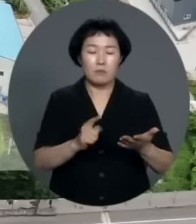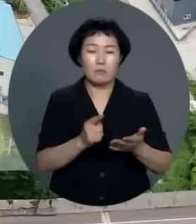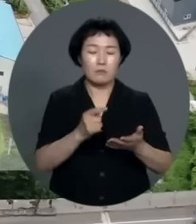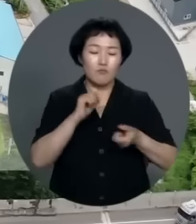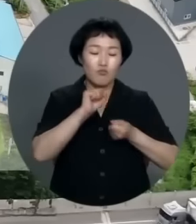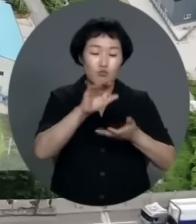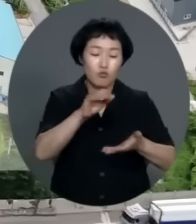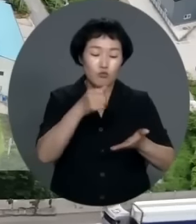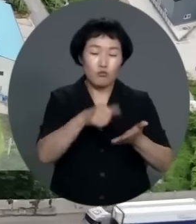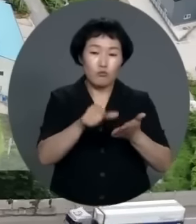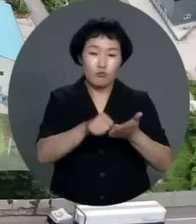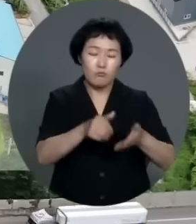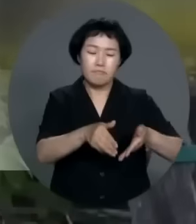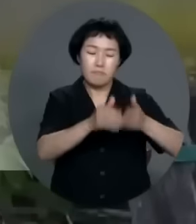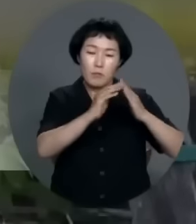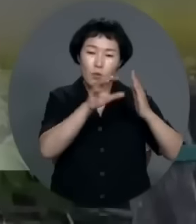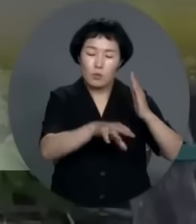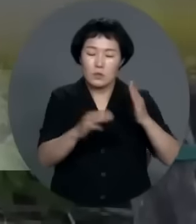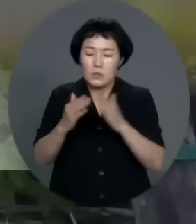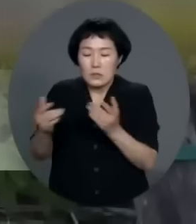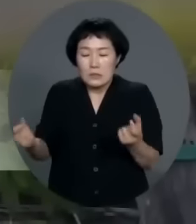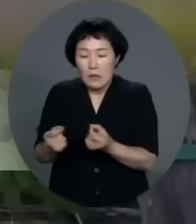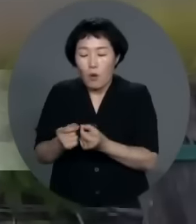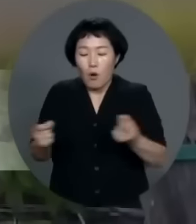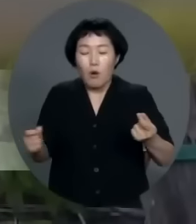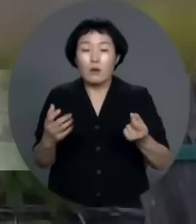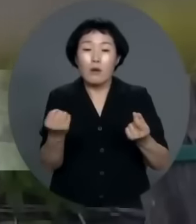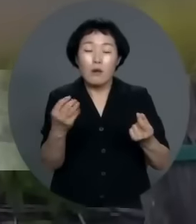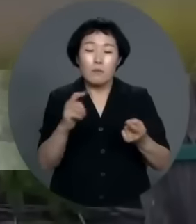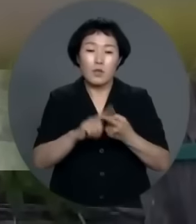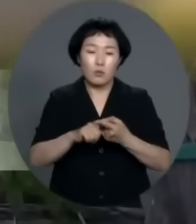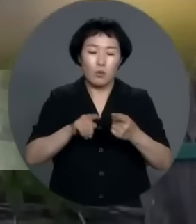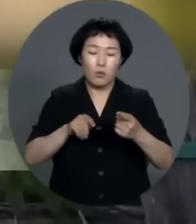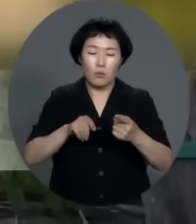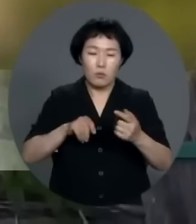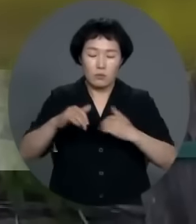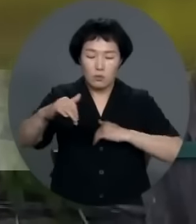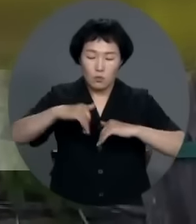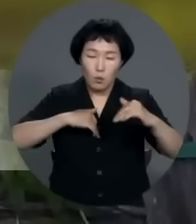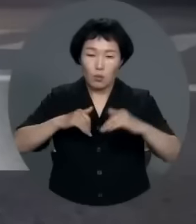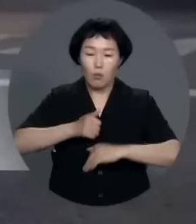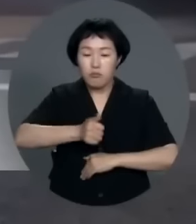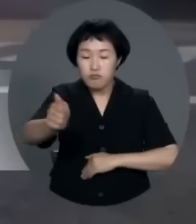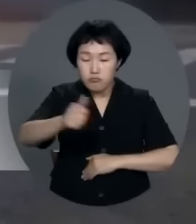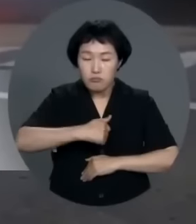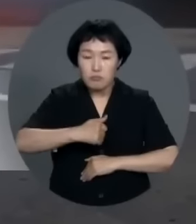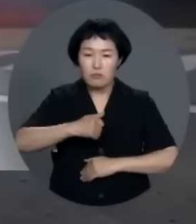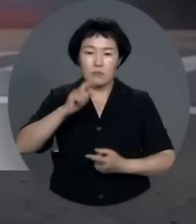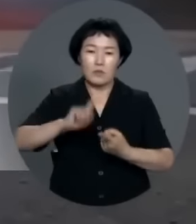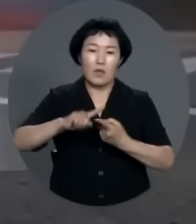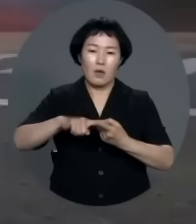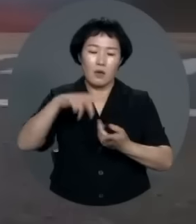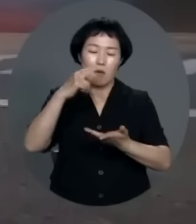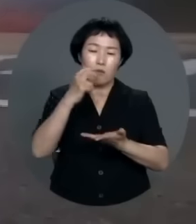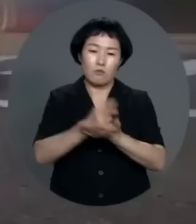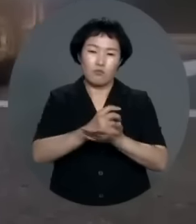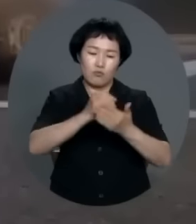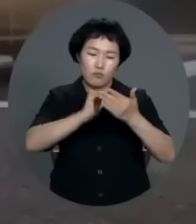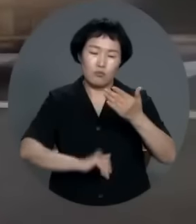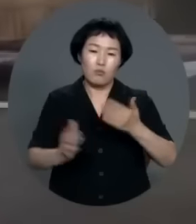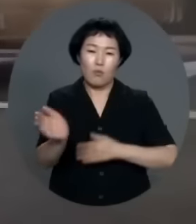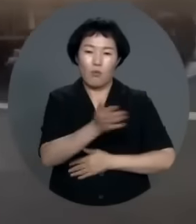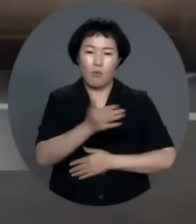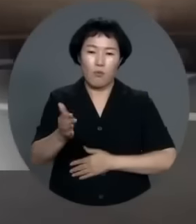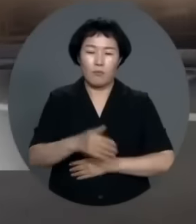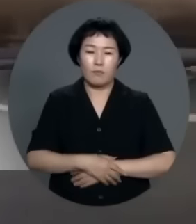얼마나 떨어져 있어야 한다거나 교통량을 반영해 진출입로를 확보해야 한다는 등의 규정은 없습니다.